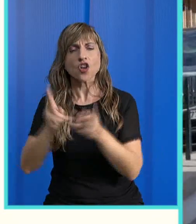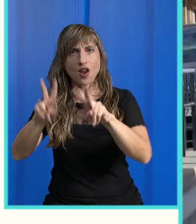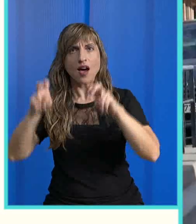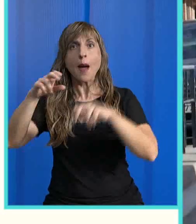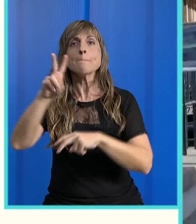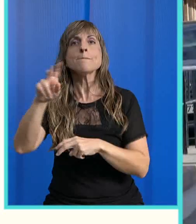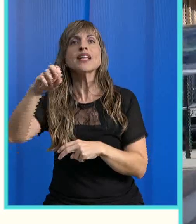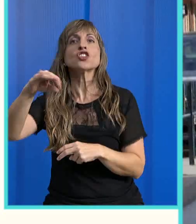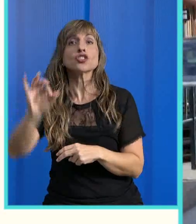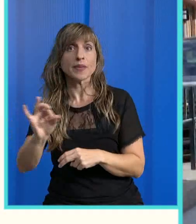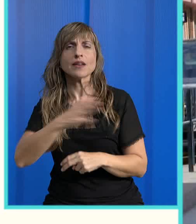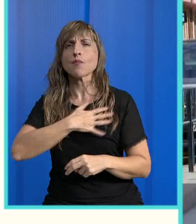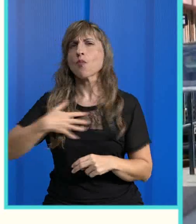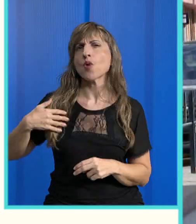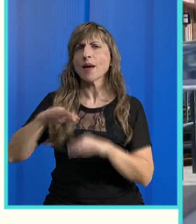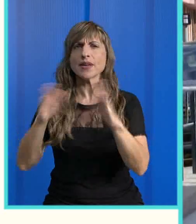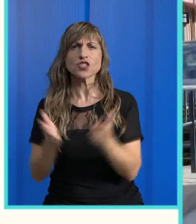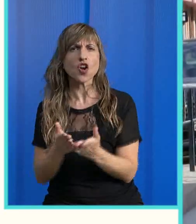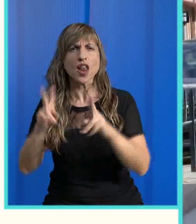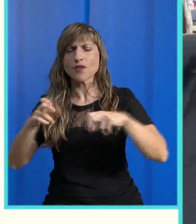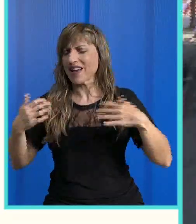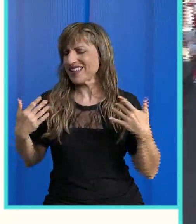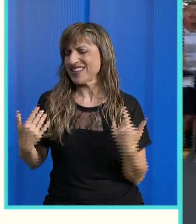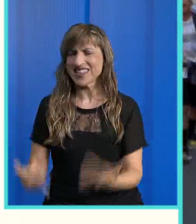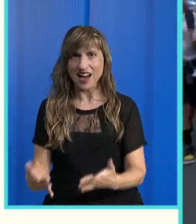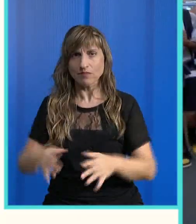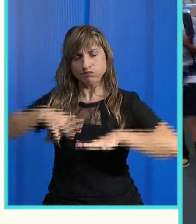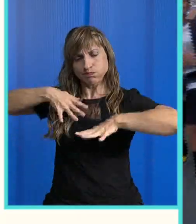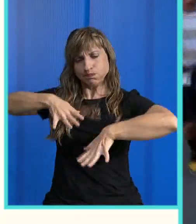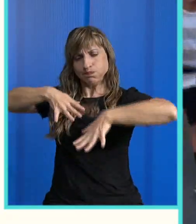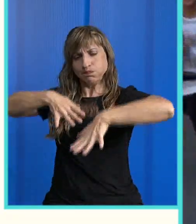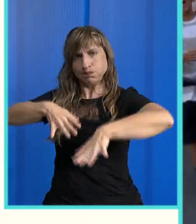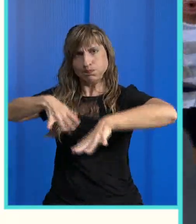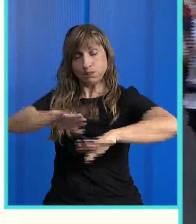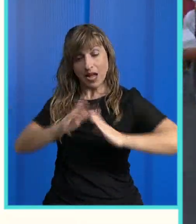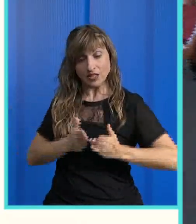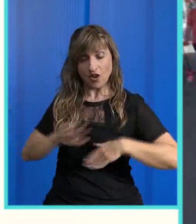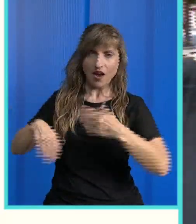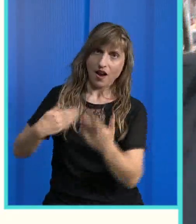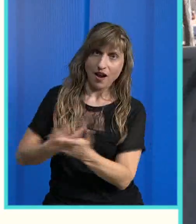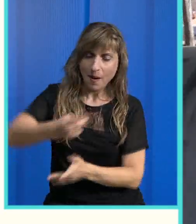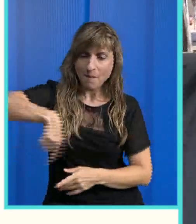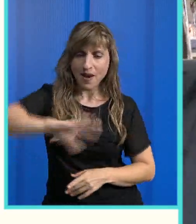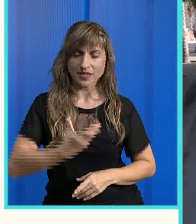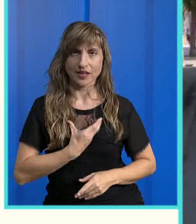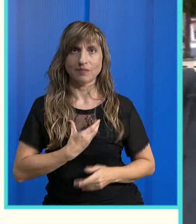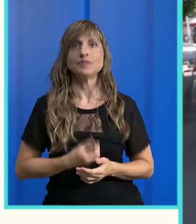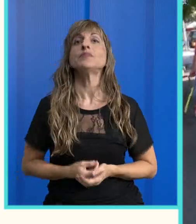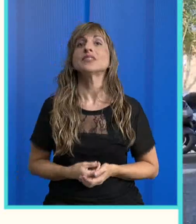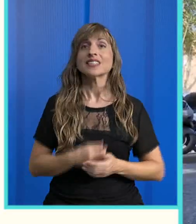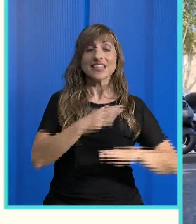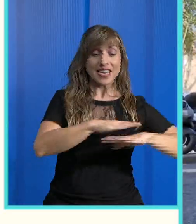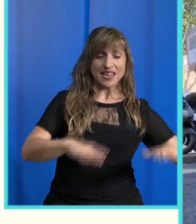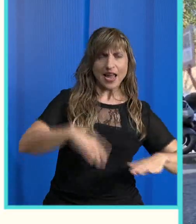Sota el lema volem una escola nova ja la manifestació sortia des de l'escola a Ventós Mir per arribar fins a la plaça de la vila. Nens,